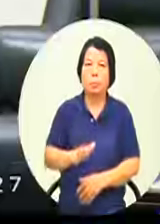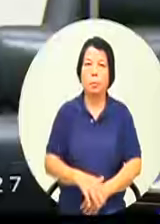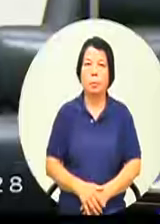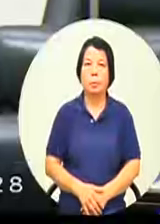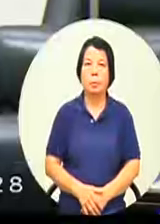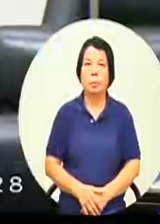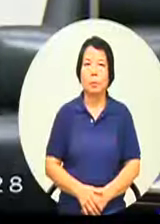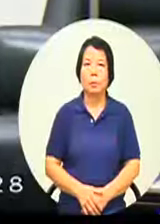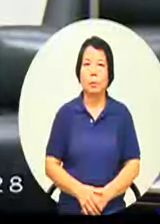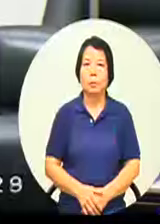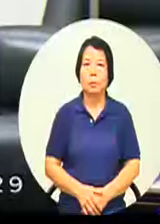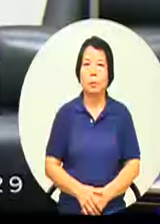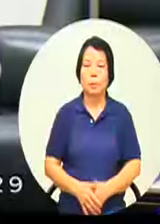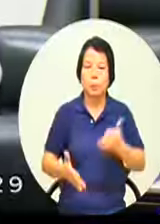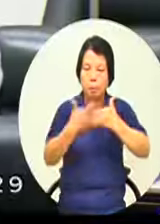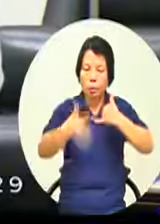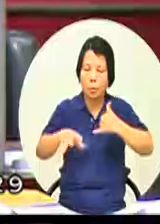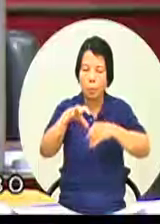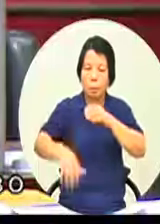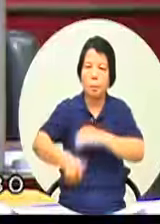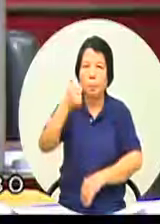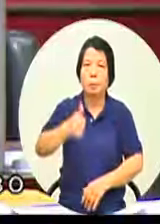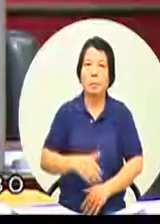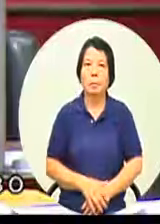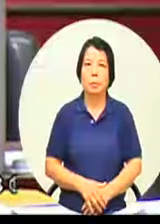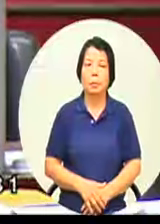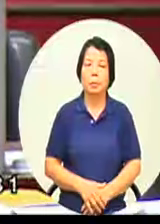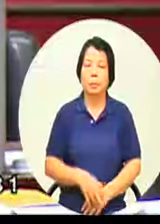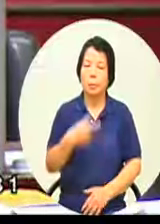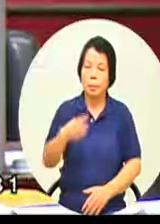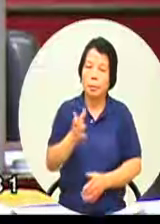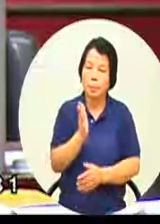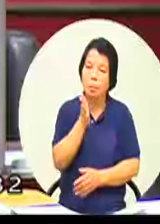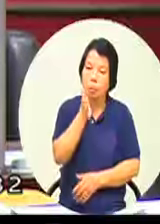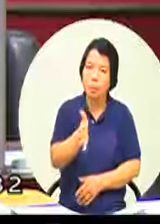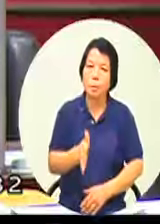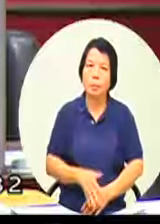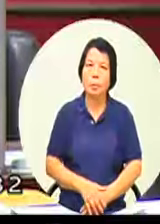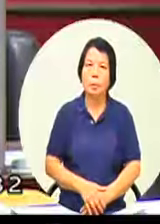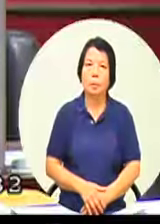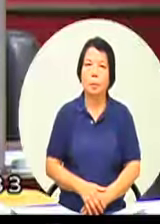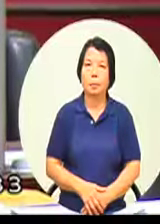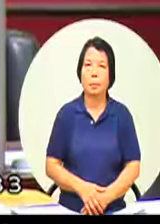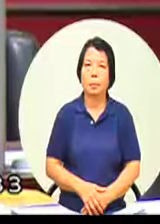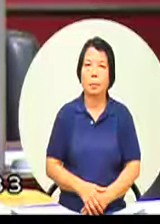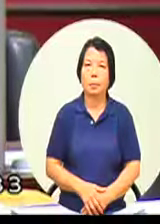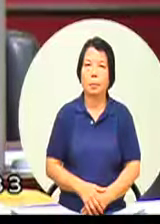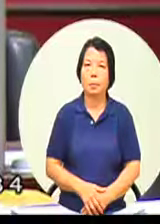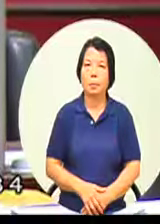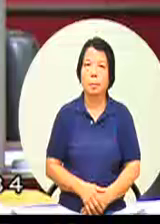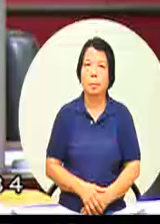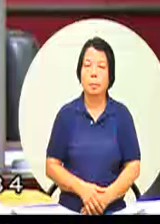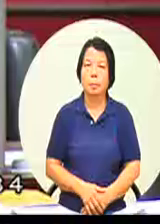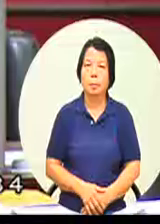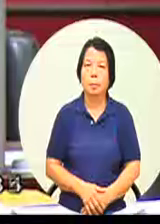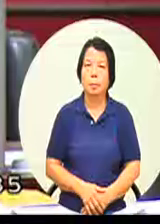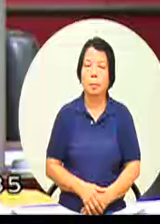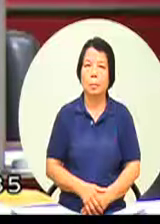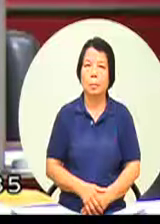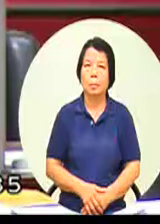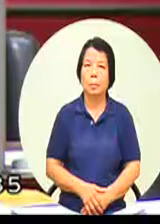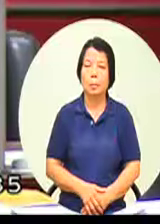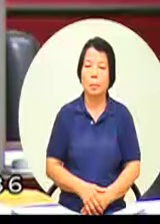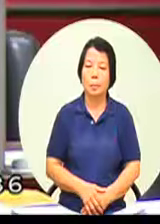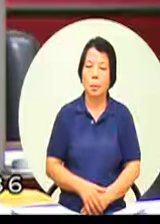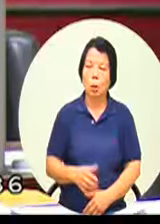个海洋局长、王局长，还是要请教你一下问题了。我们的那个